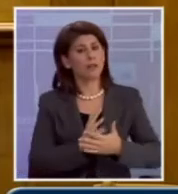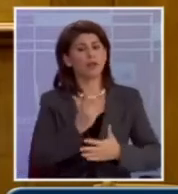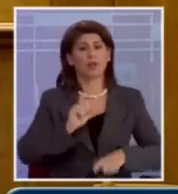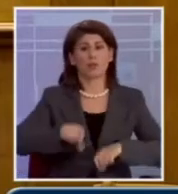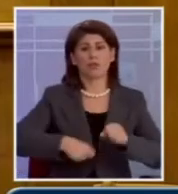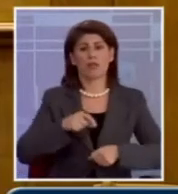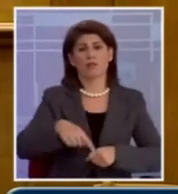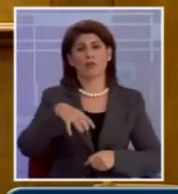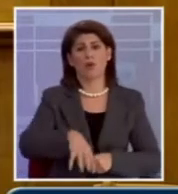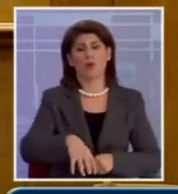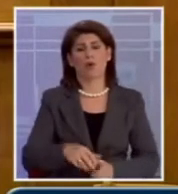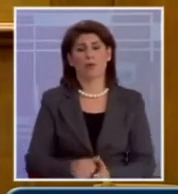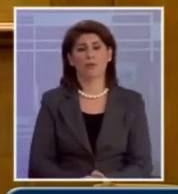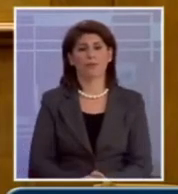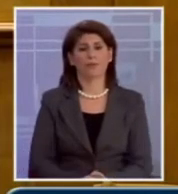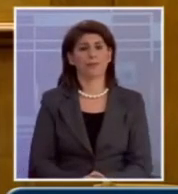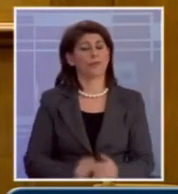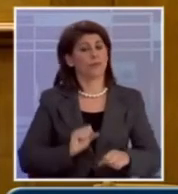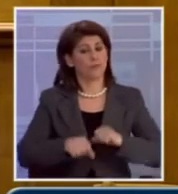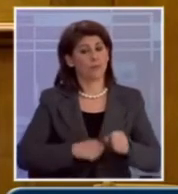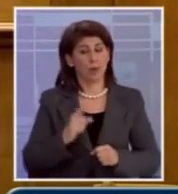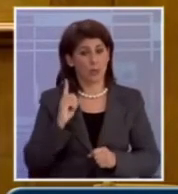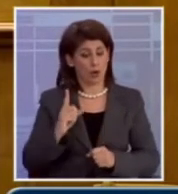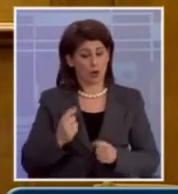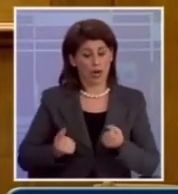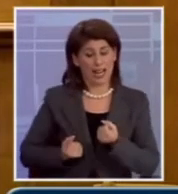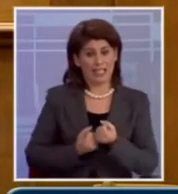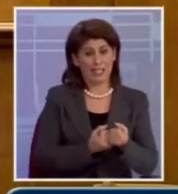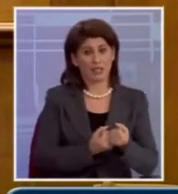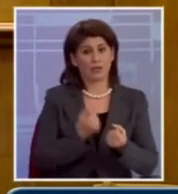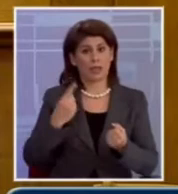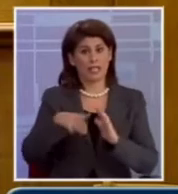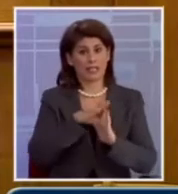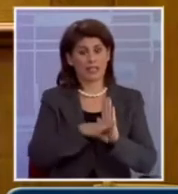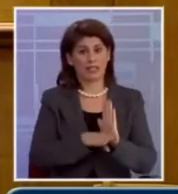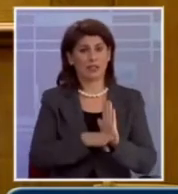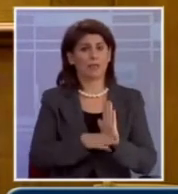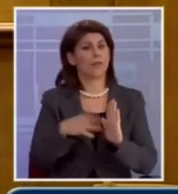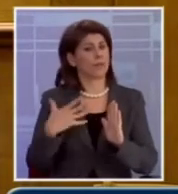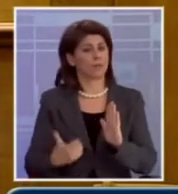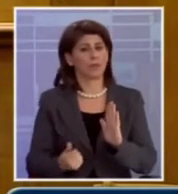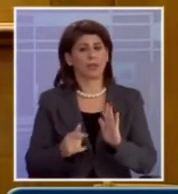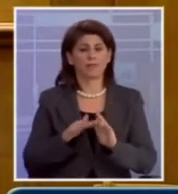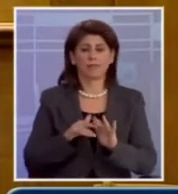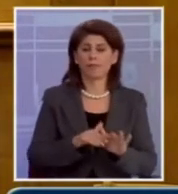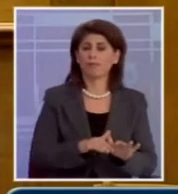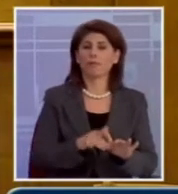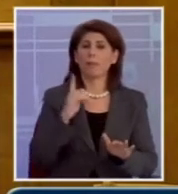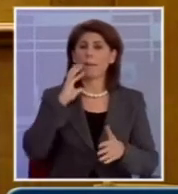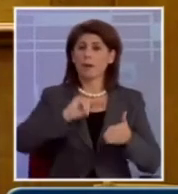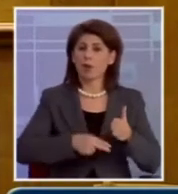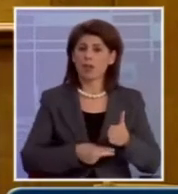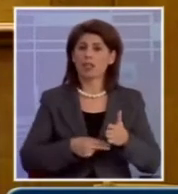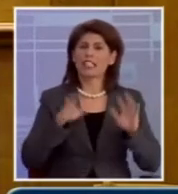προσπάθεια σε αυτόν τον χώρο, επιχειρώντας το πρώτο να στηρίξουμε ένα σύστημα που υπέστη τις επιπτώσεις μιας